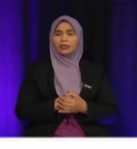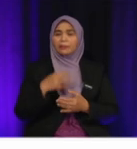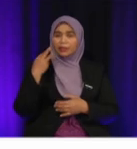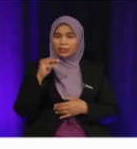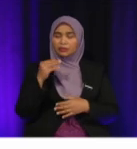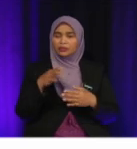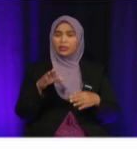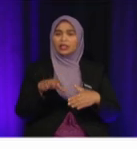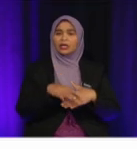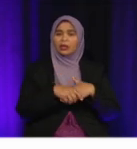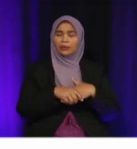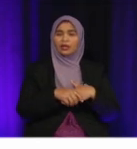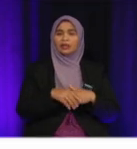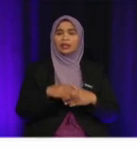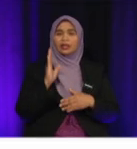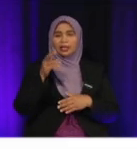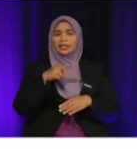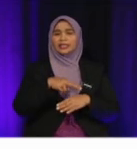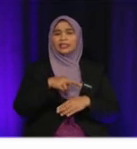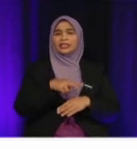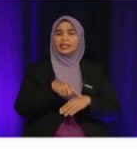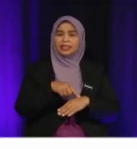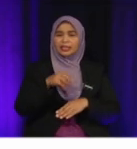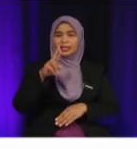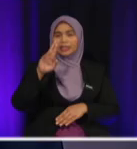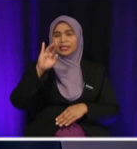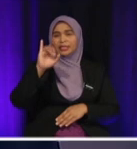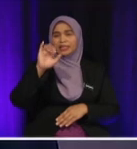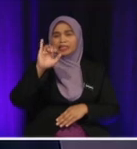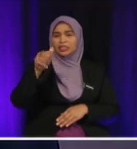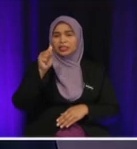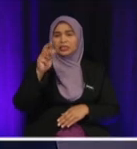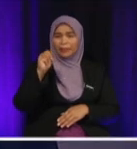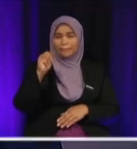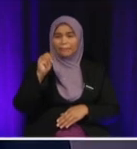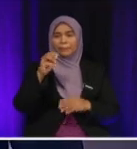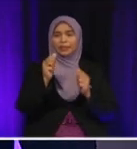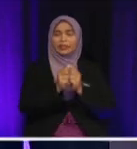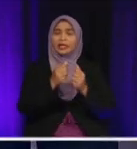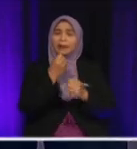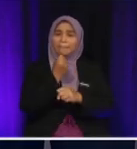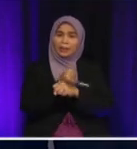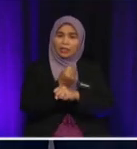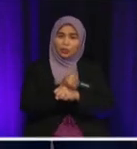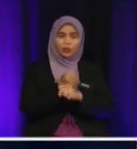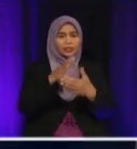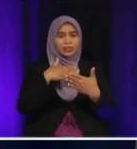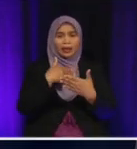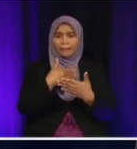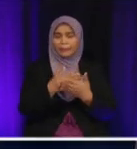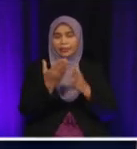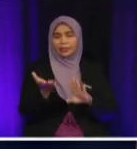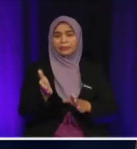sudah berkahwin, mereka direjam dengan batu sampai mati. Begitu dahsyat sekali Islam mengambil pendekatan